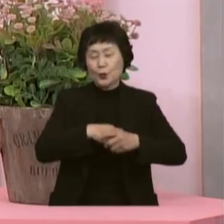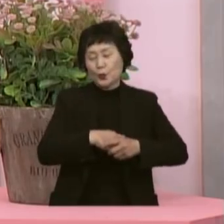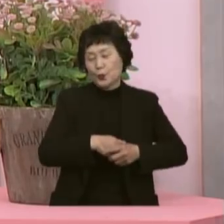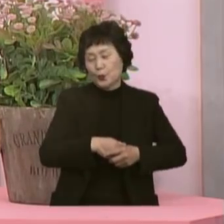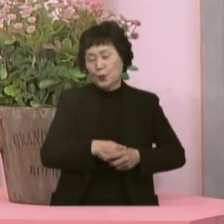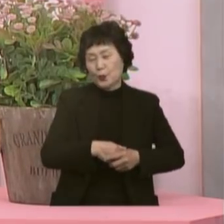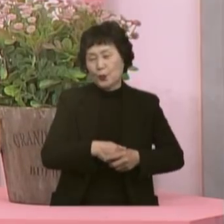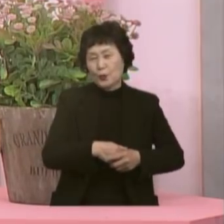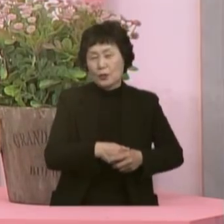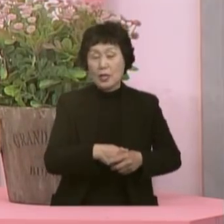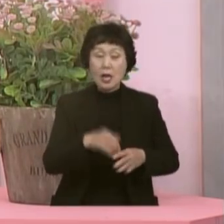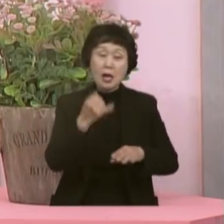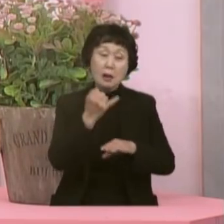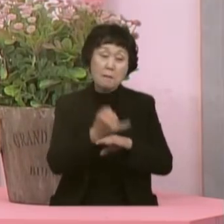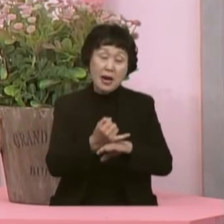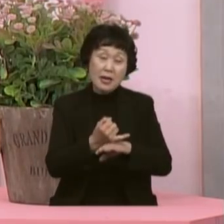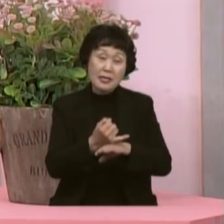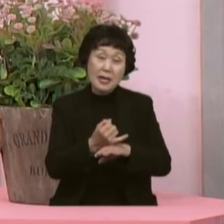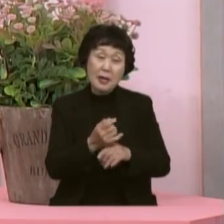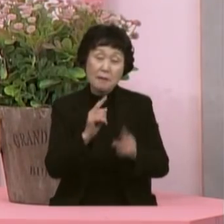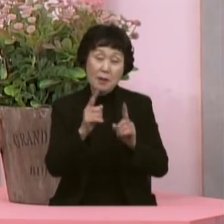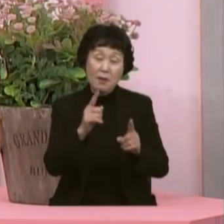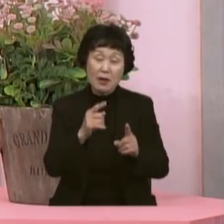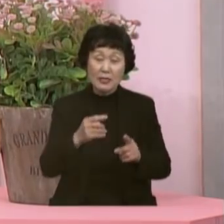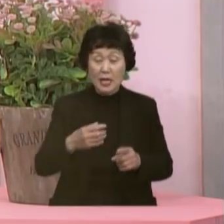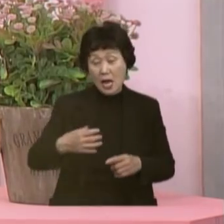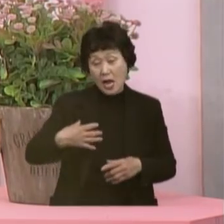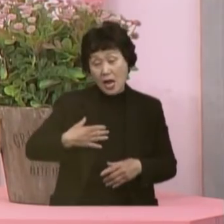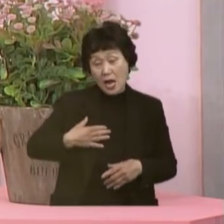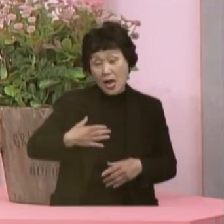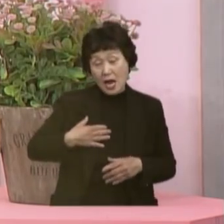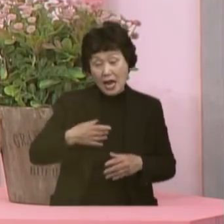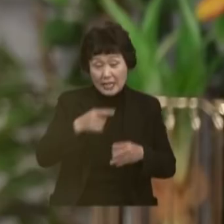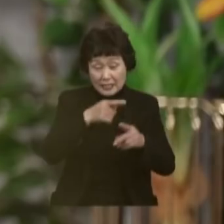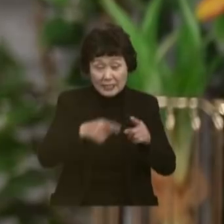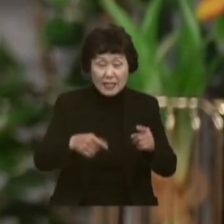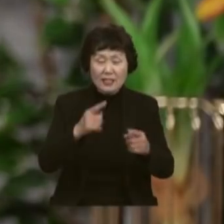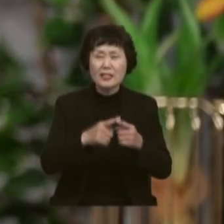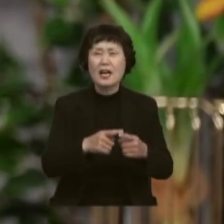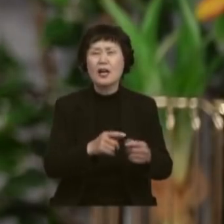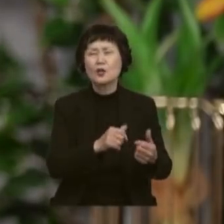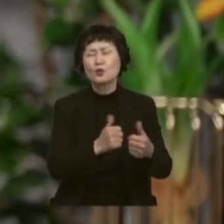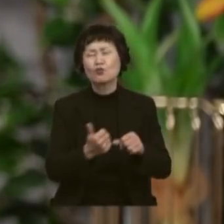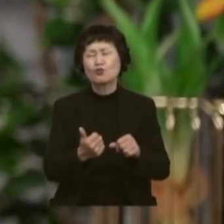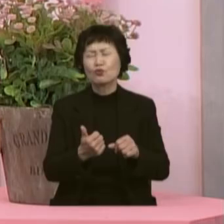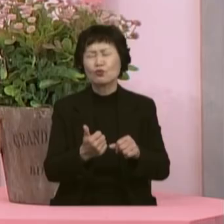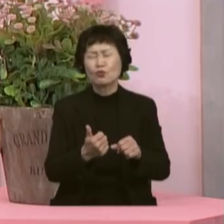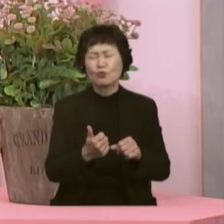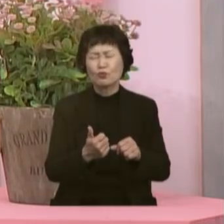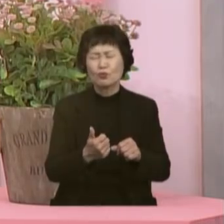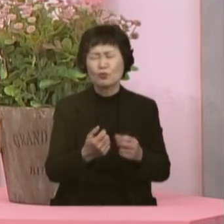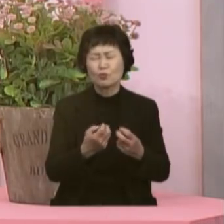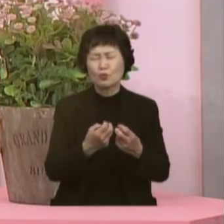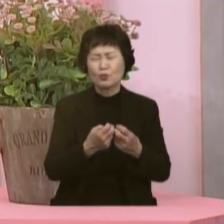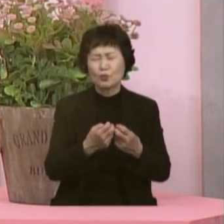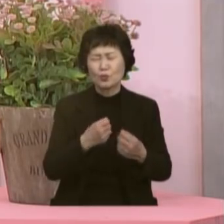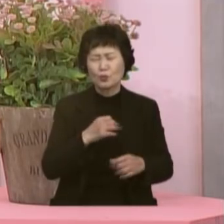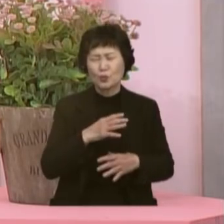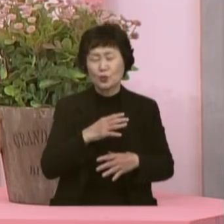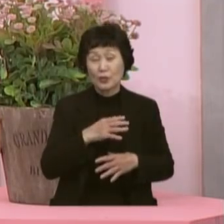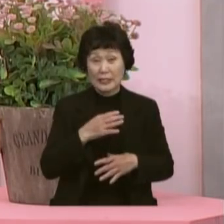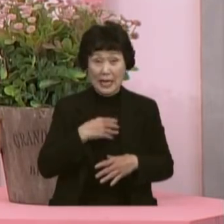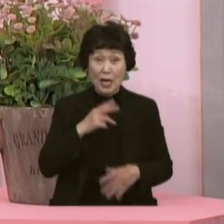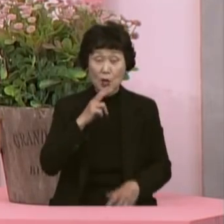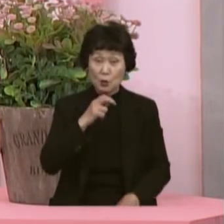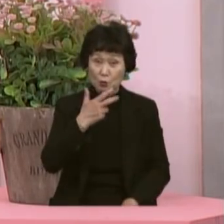간 자르다가 죽을까 봐. 그래서 하나님 나 살려주세요. 겁나지. 자기 27에 죽을까 봐